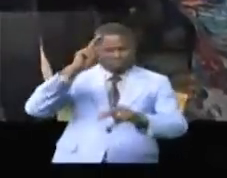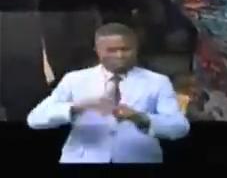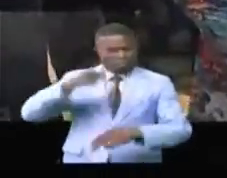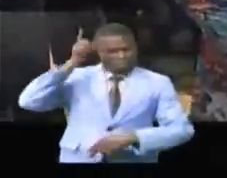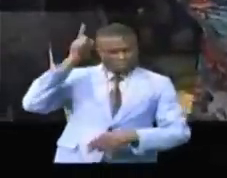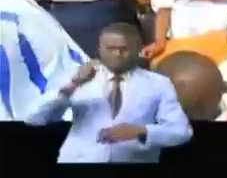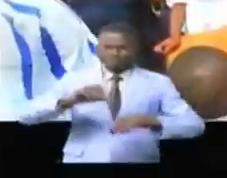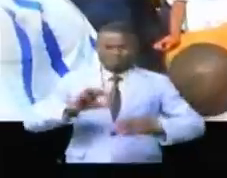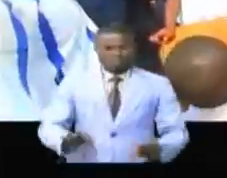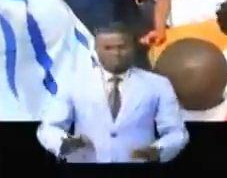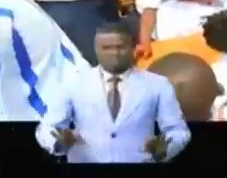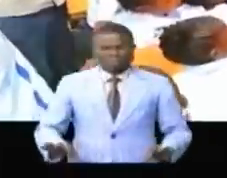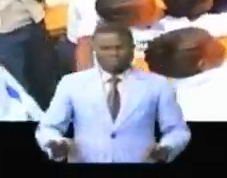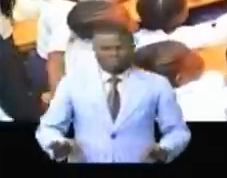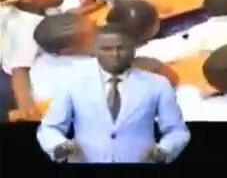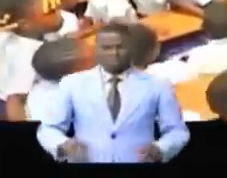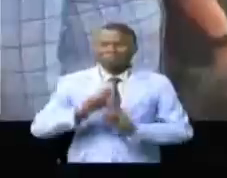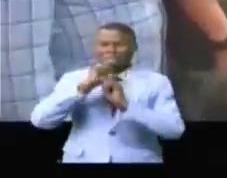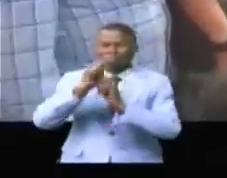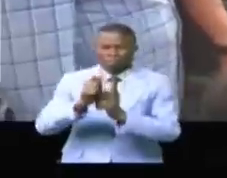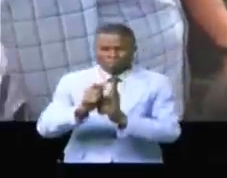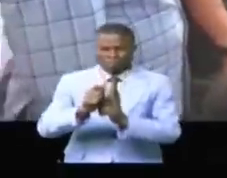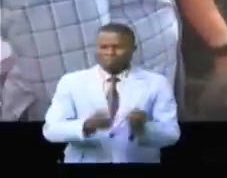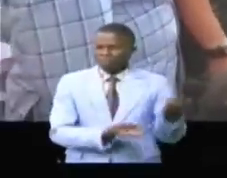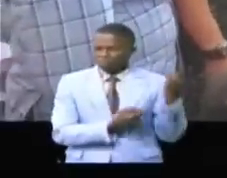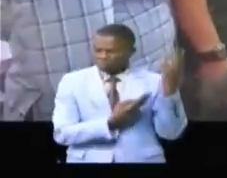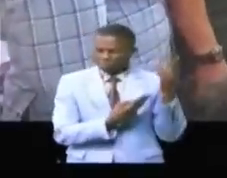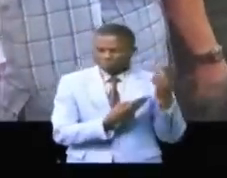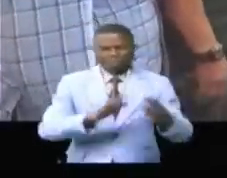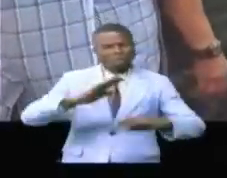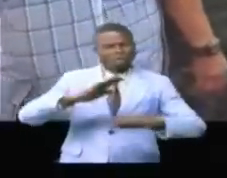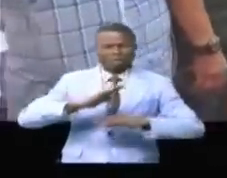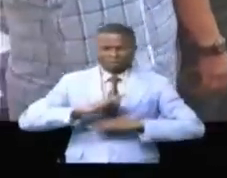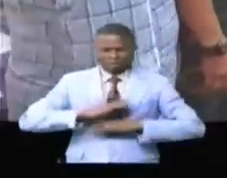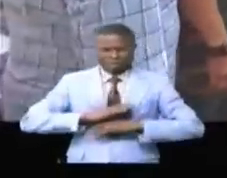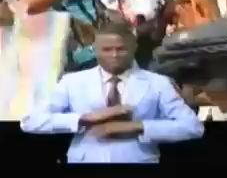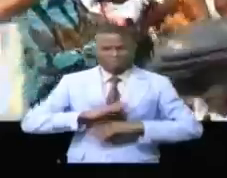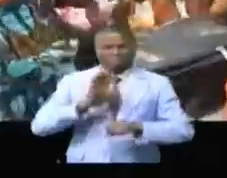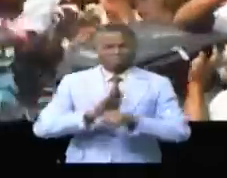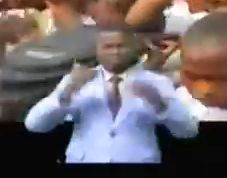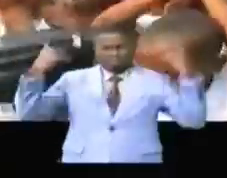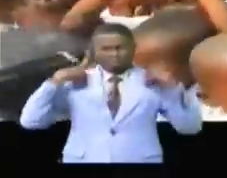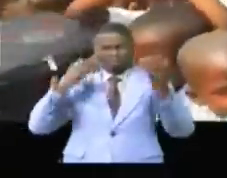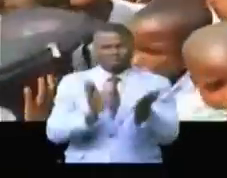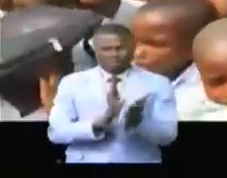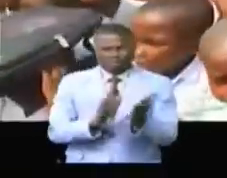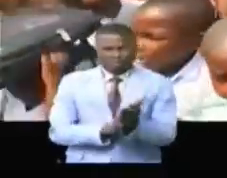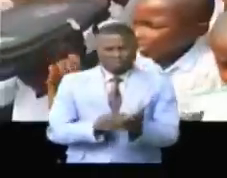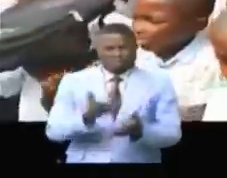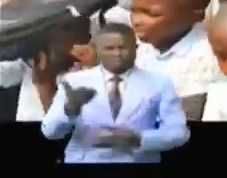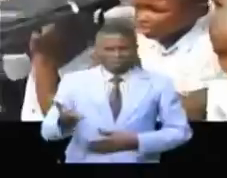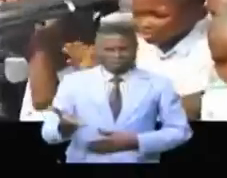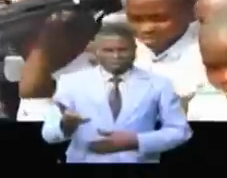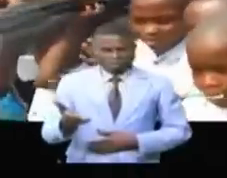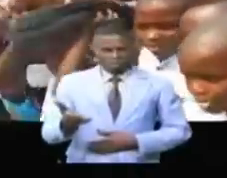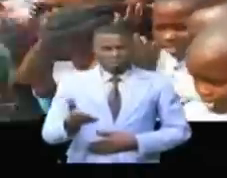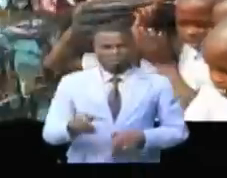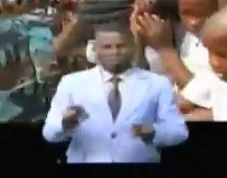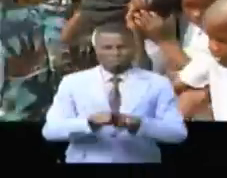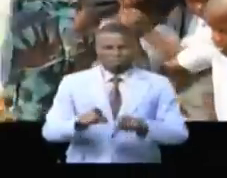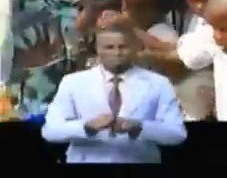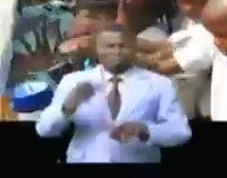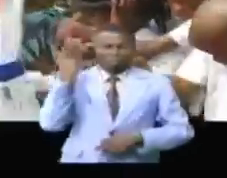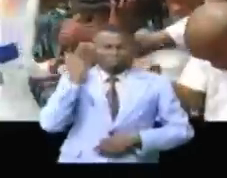dans de mauvaises conditions, un geste qui a valu un ouf de soulagement quant aux autorités scolaires, des écoliers eux-mêmes, comme des